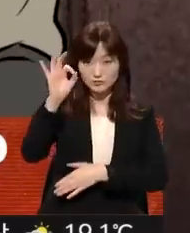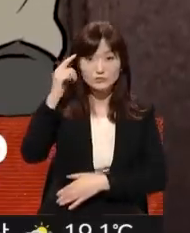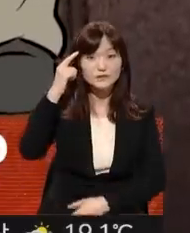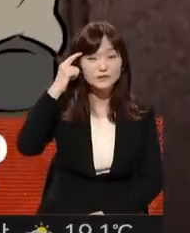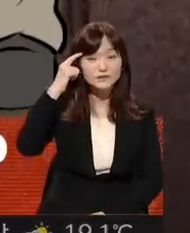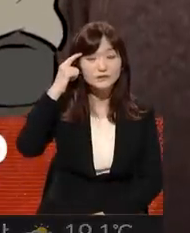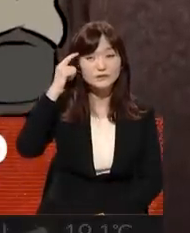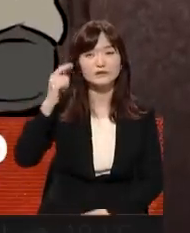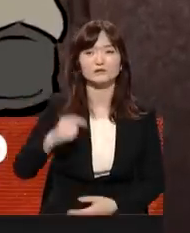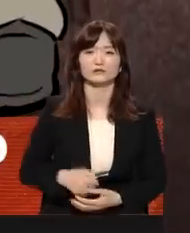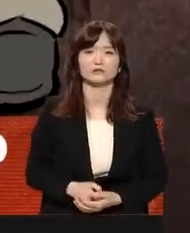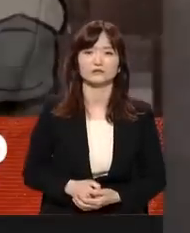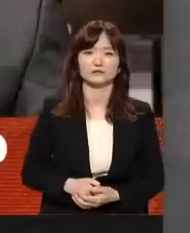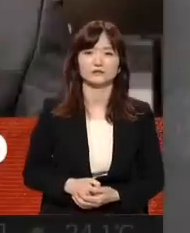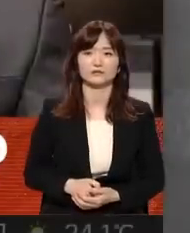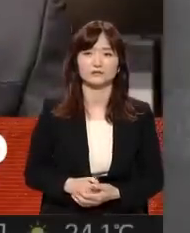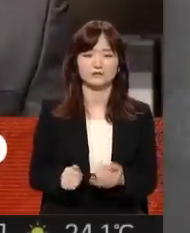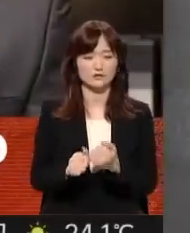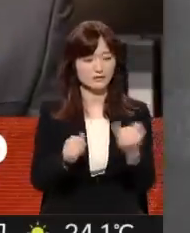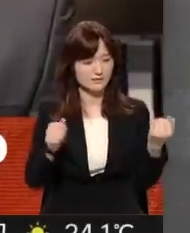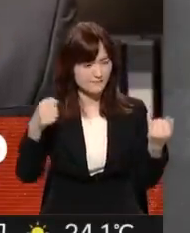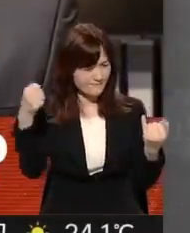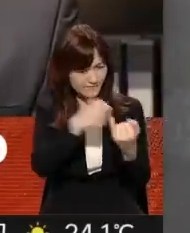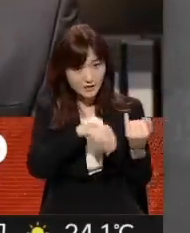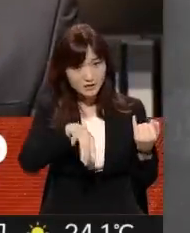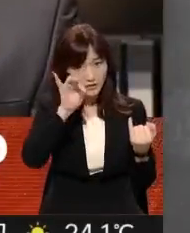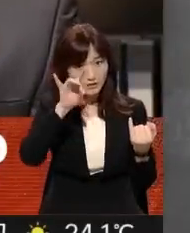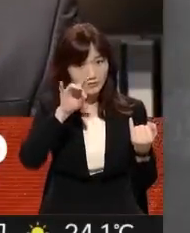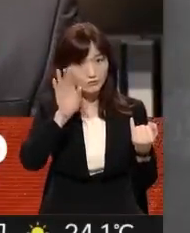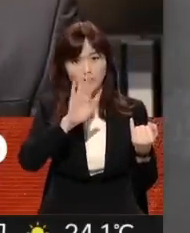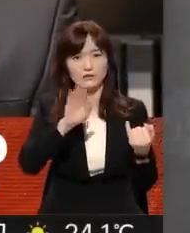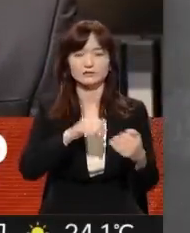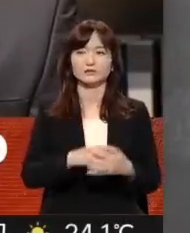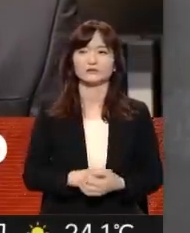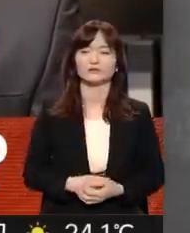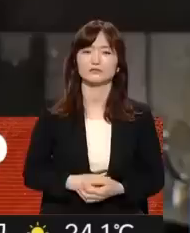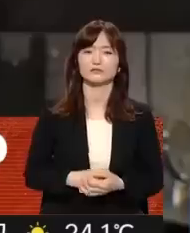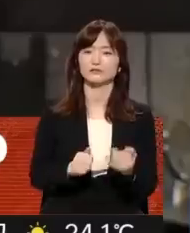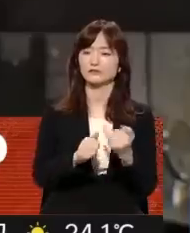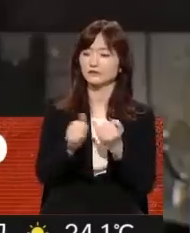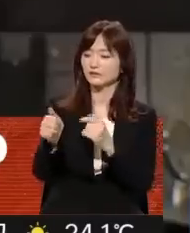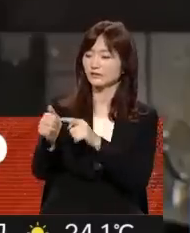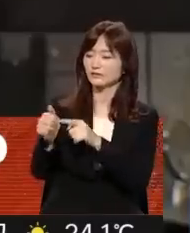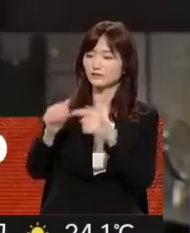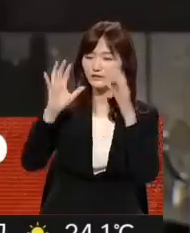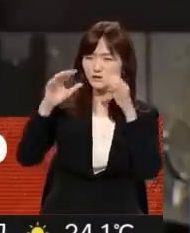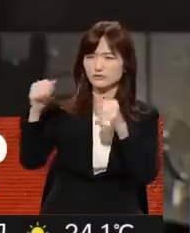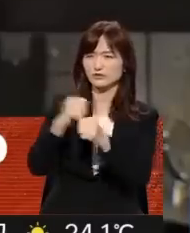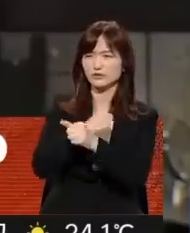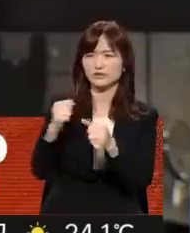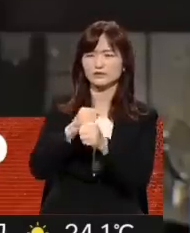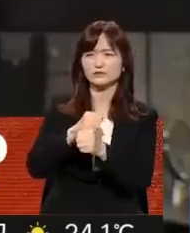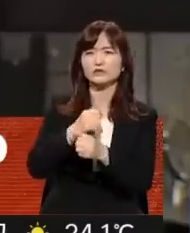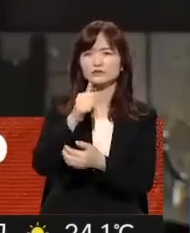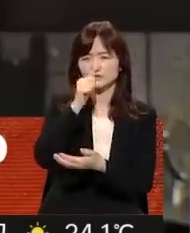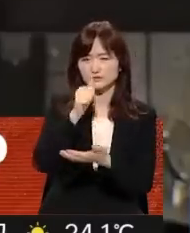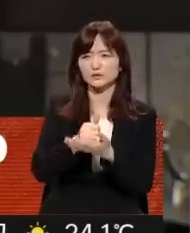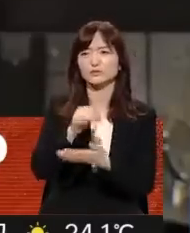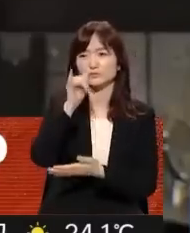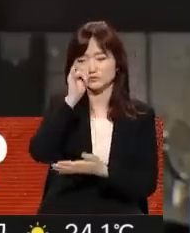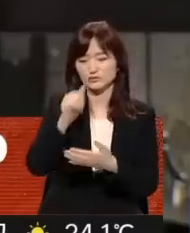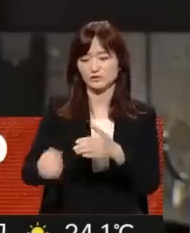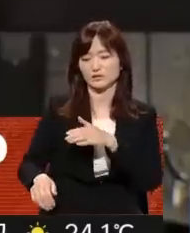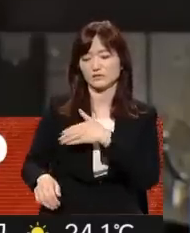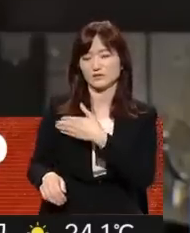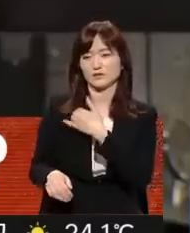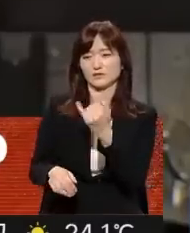있잖아요. 과연 이게 처음이었을까? 처음이 아닙니다. 저 남자가 황당한 남자인데 사실은 아동학대 전과도 있었고 또